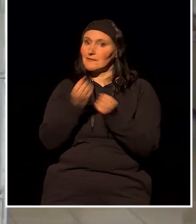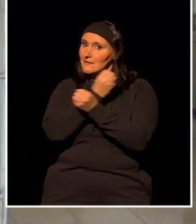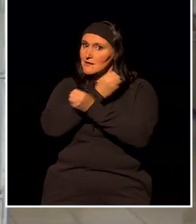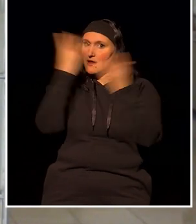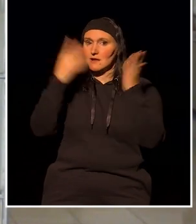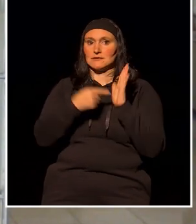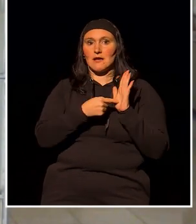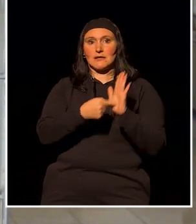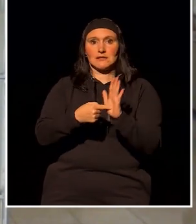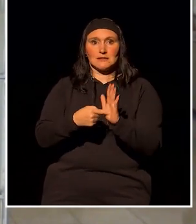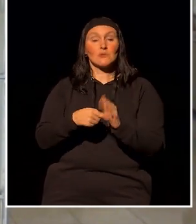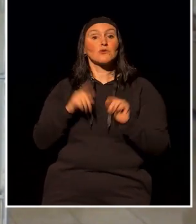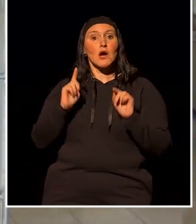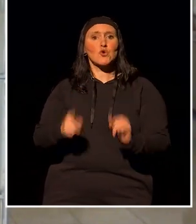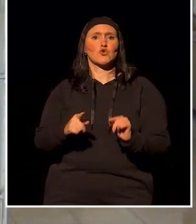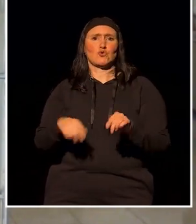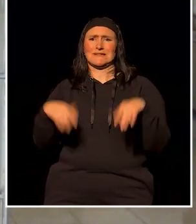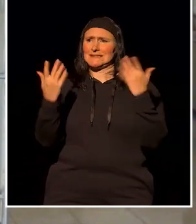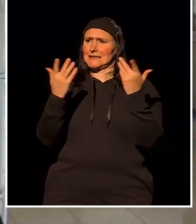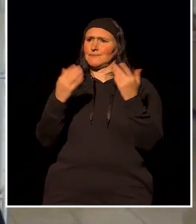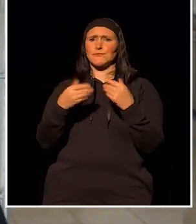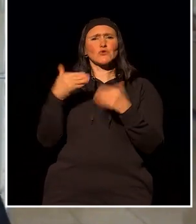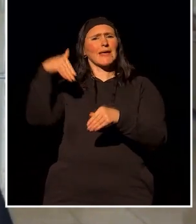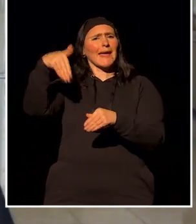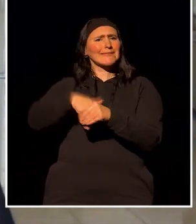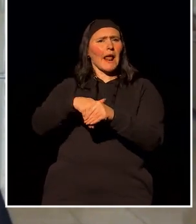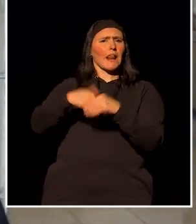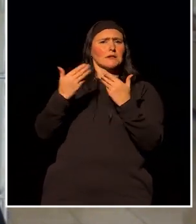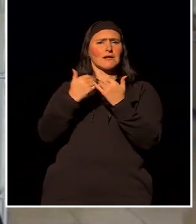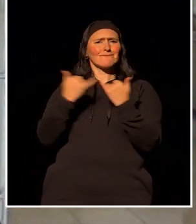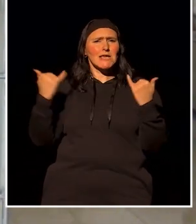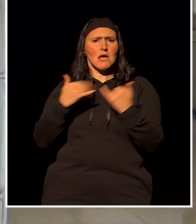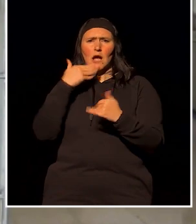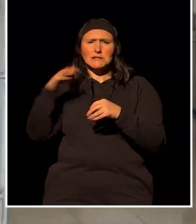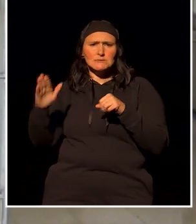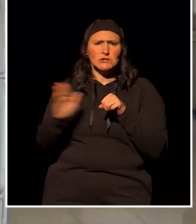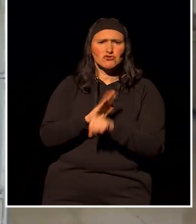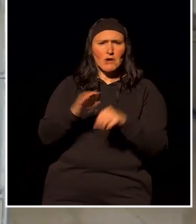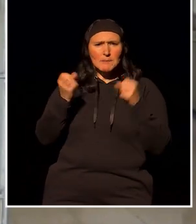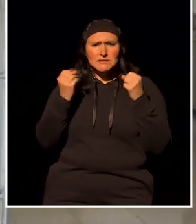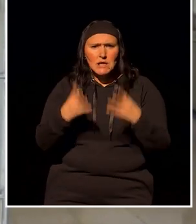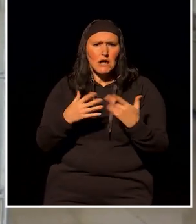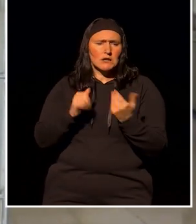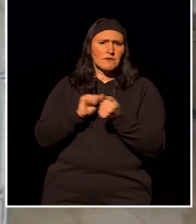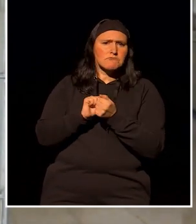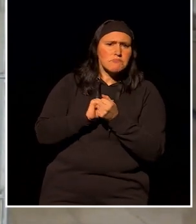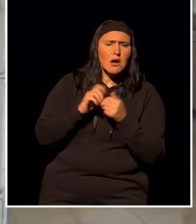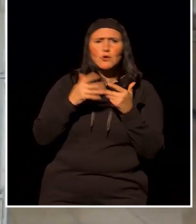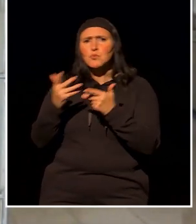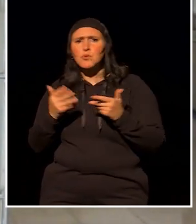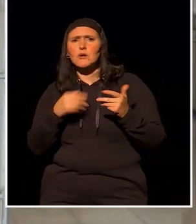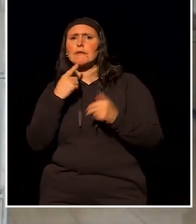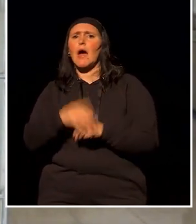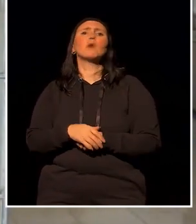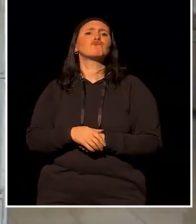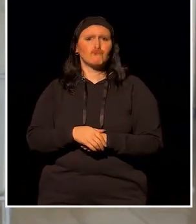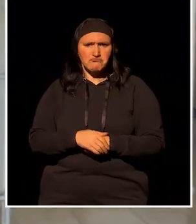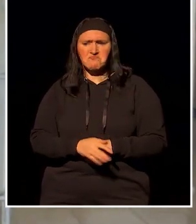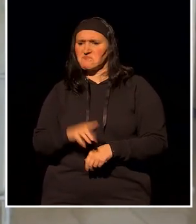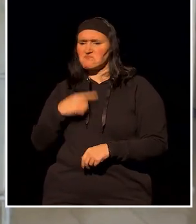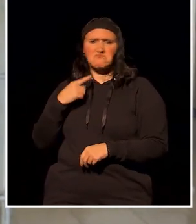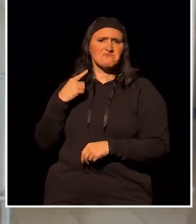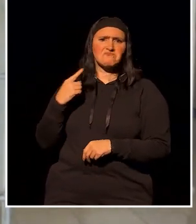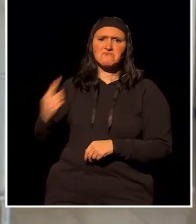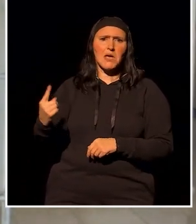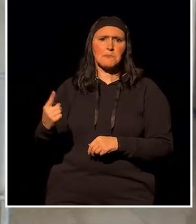Antisemitismus verändern. Also von dem Antisemitismus, der davon ausging, dass die Juden wirklich Semiten sind und dass man anti, dass man